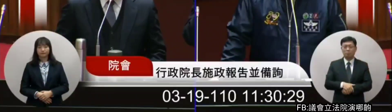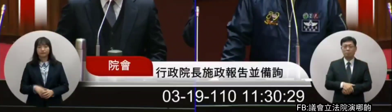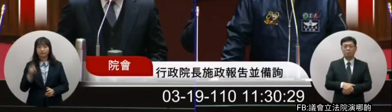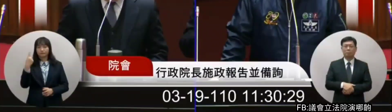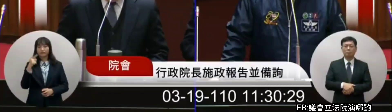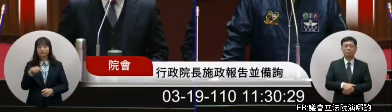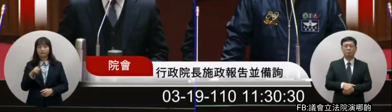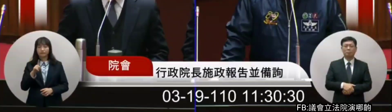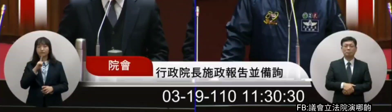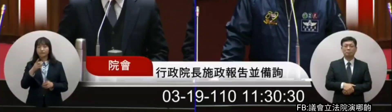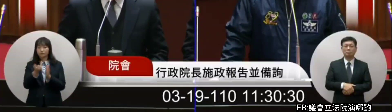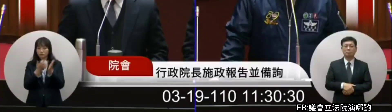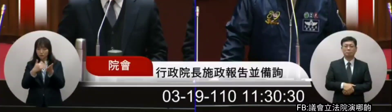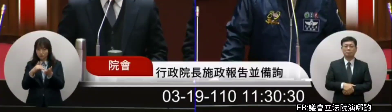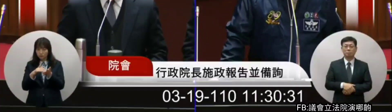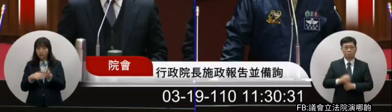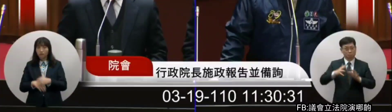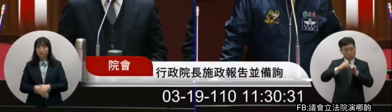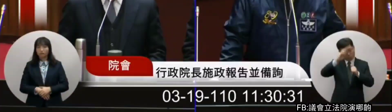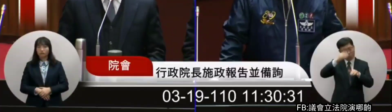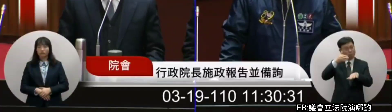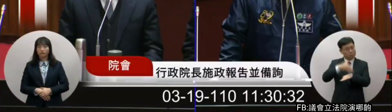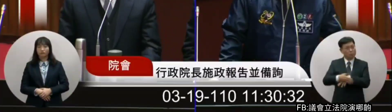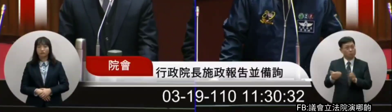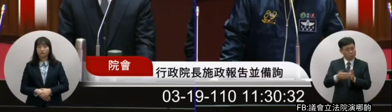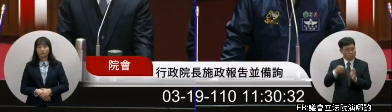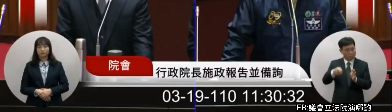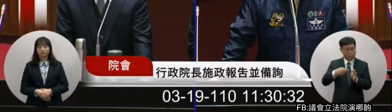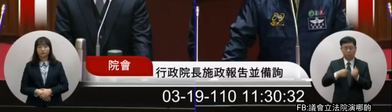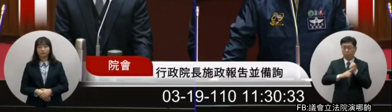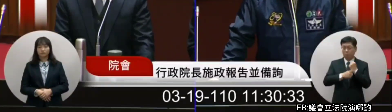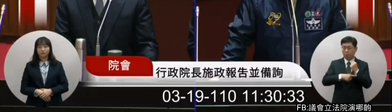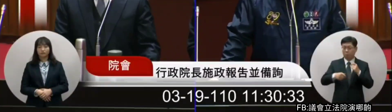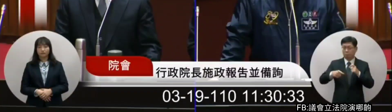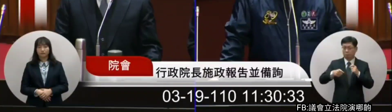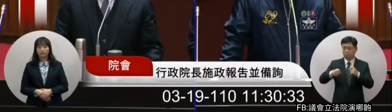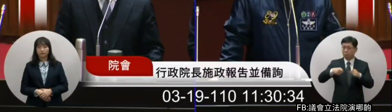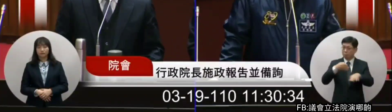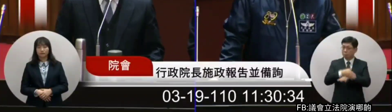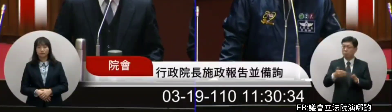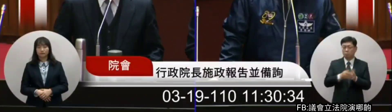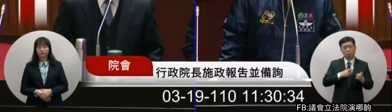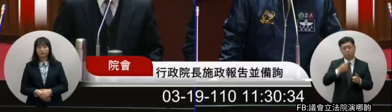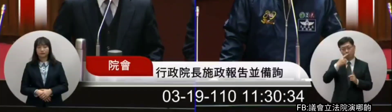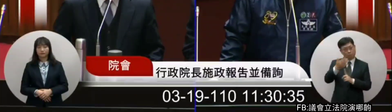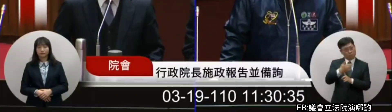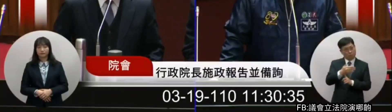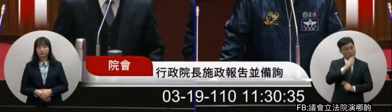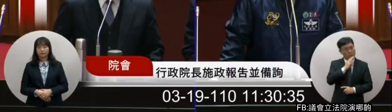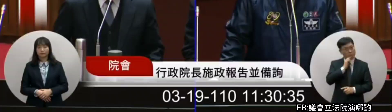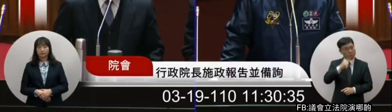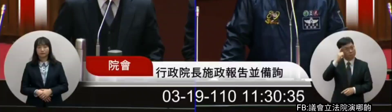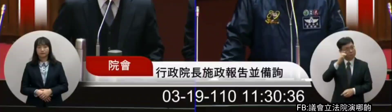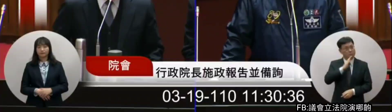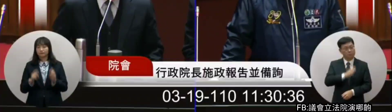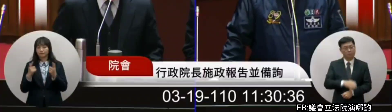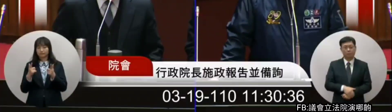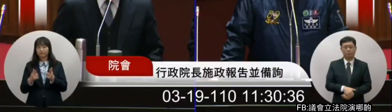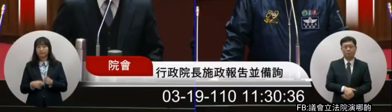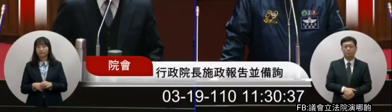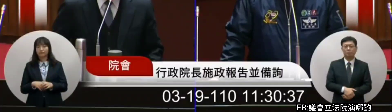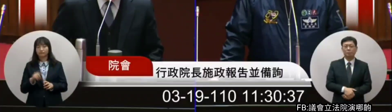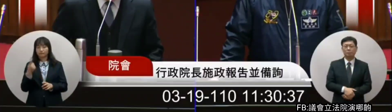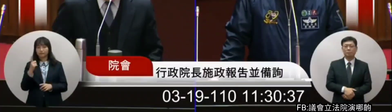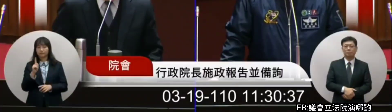为预算编列， 国民党通过了相关的法案，所以他就投降了。是这意思吗？ 不是，